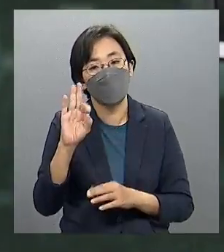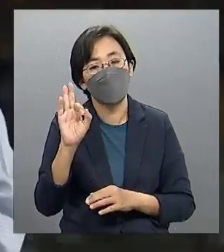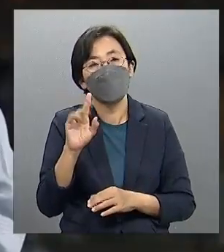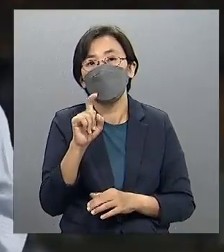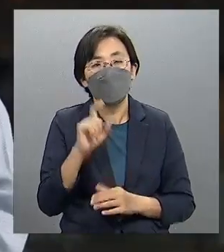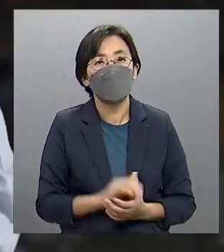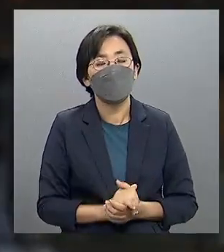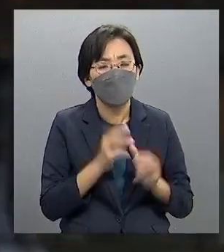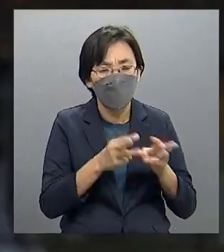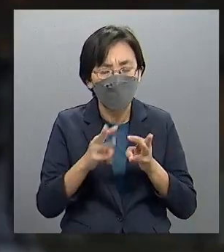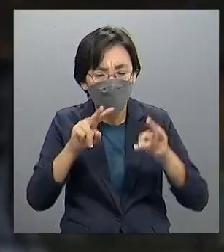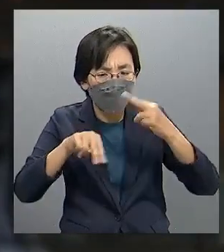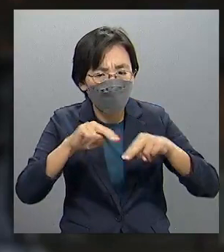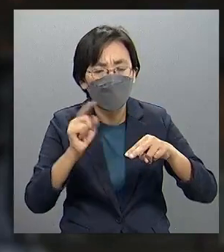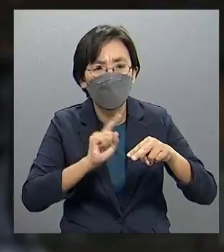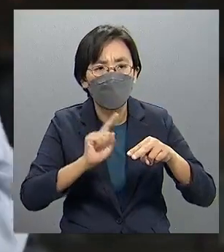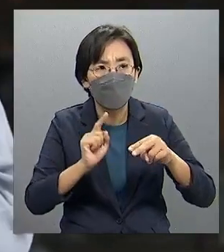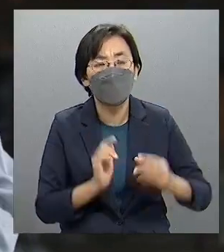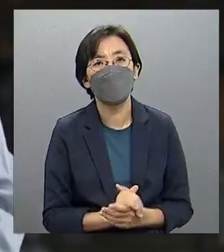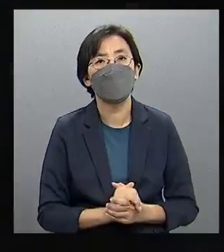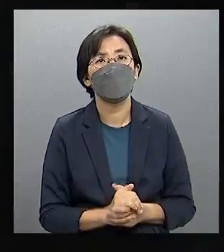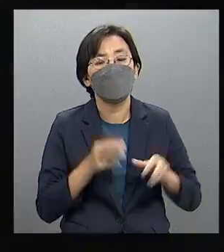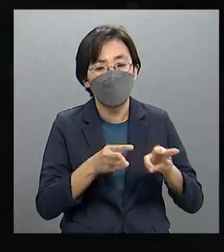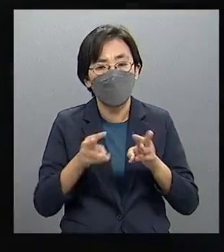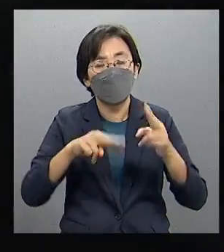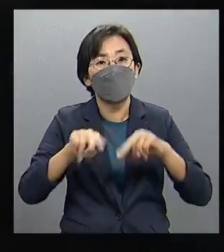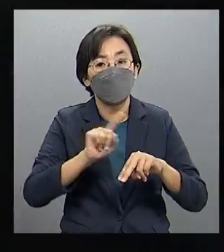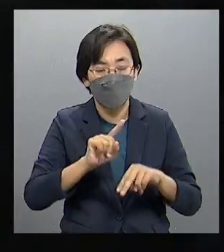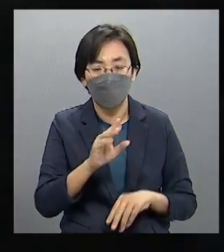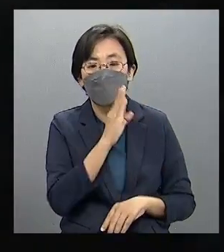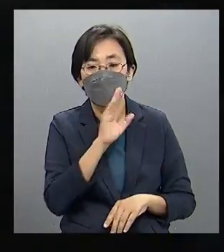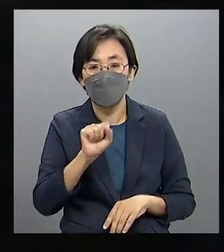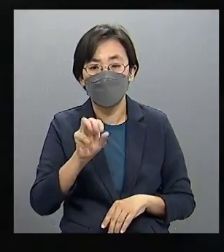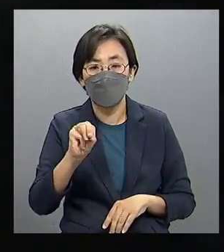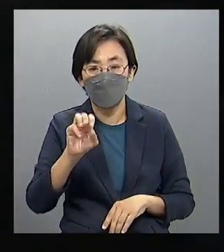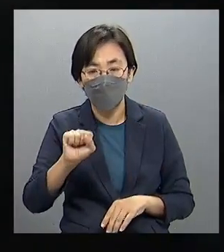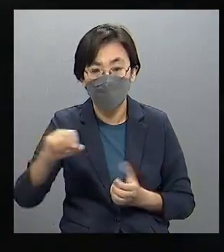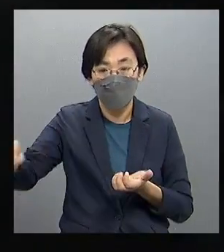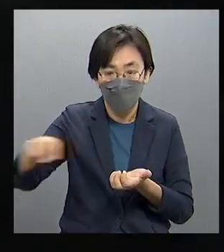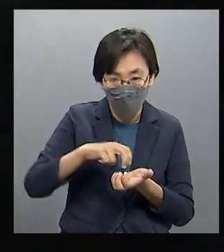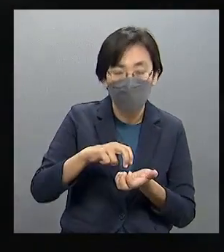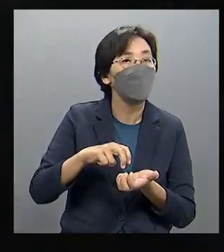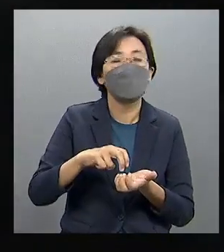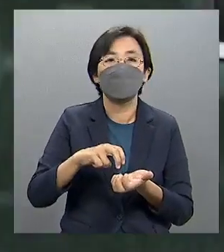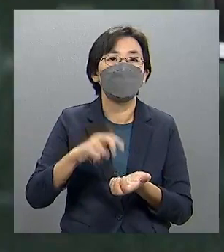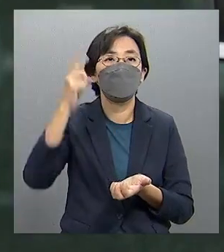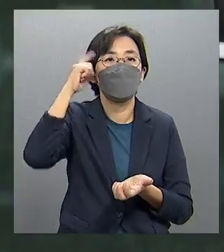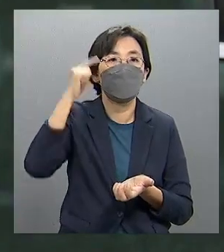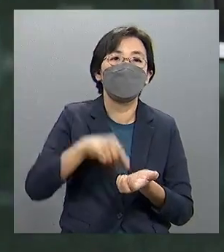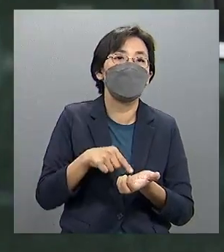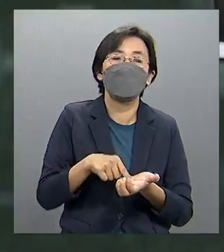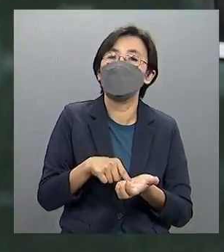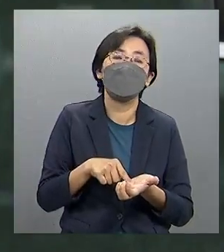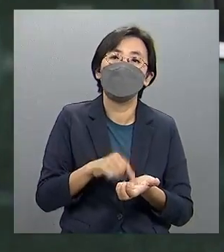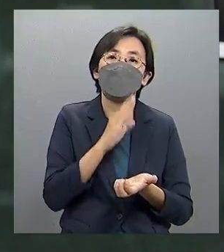ไหมฮะ โอ้โหถ้ามาเป็น SMS เนี่ยฮะให้อนุมานไว้ก่อนได้เลยว่าวิธีฐานที่แน่นอน คือถ้าเกิดไม่